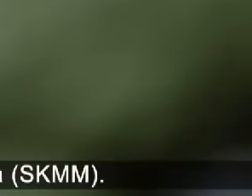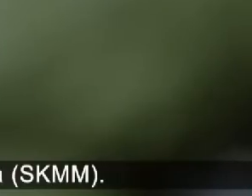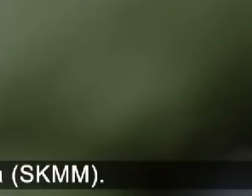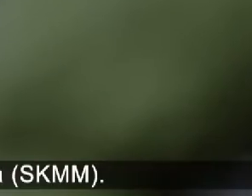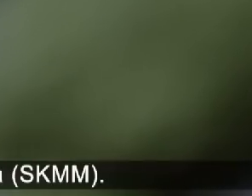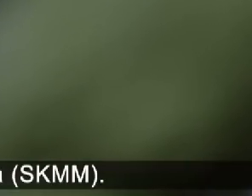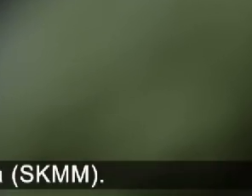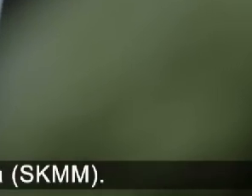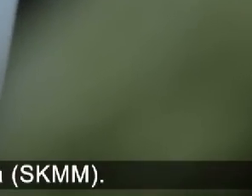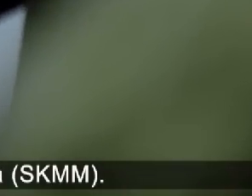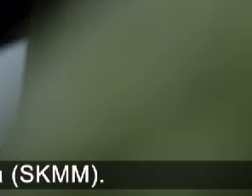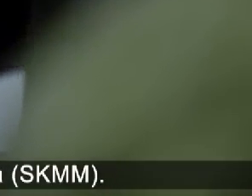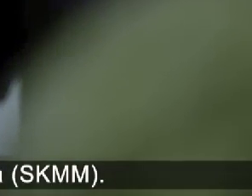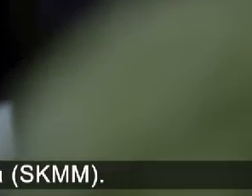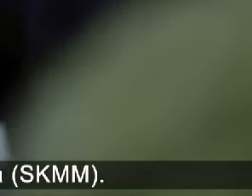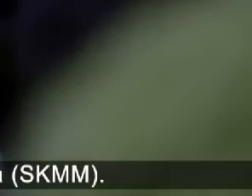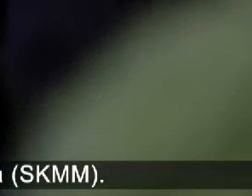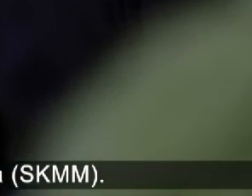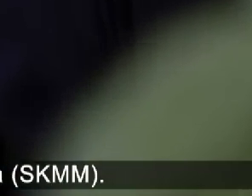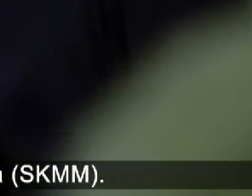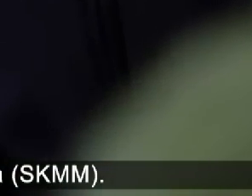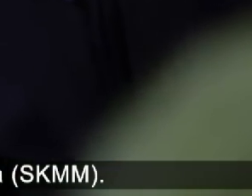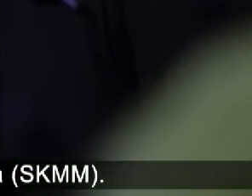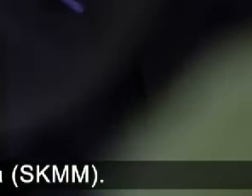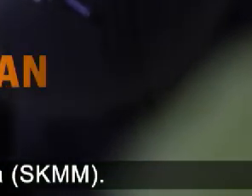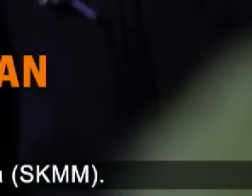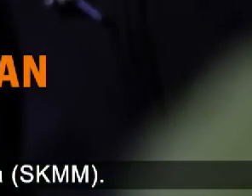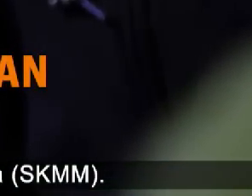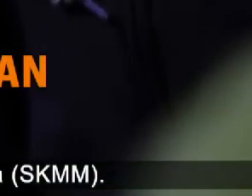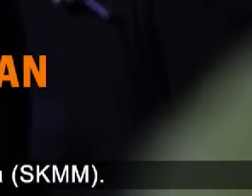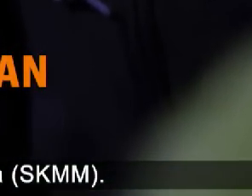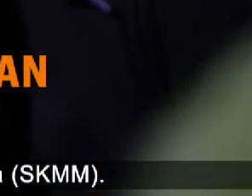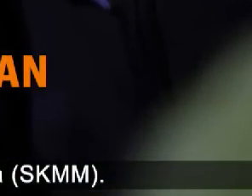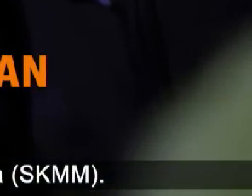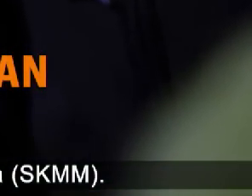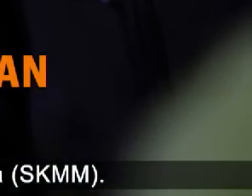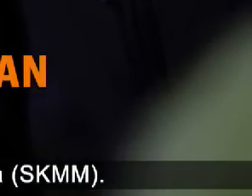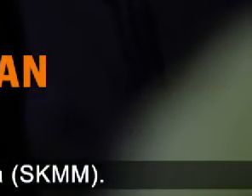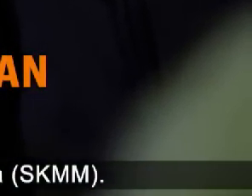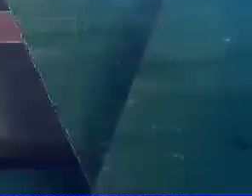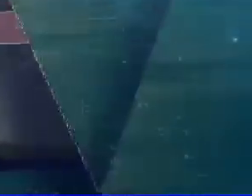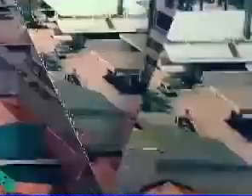laporkan kepada seruhan cahaya komunikasi dan maltimedia Malaysia sqmm